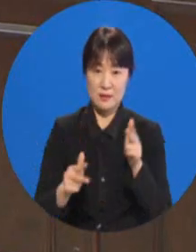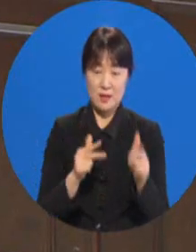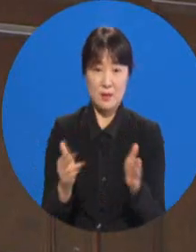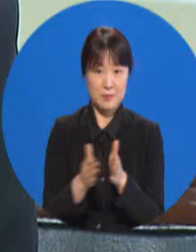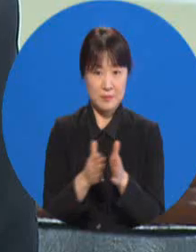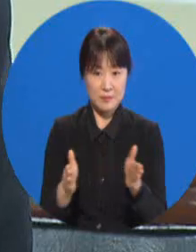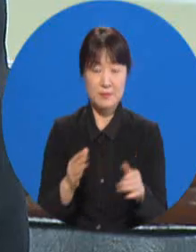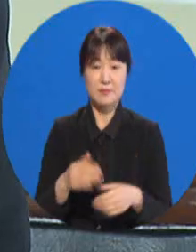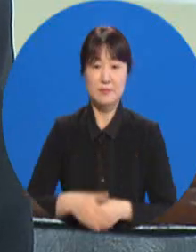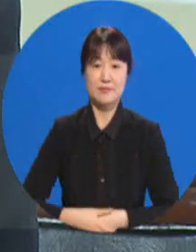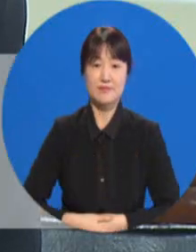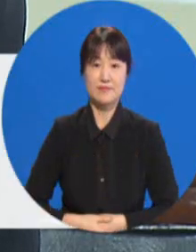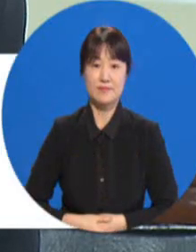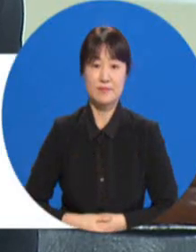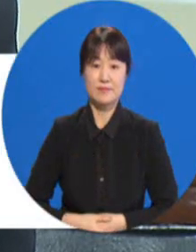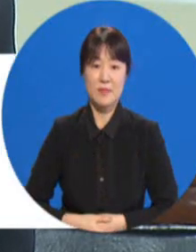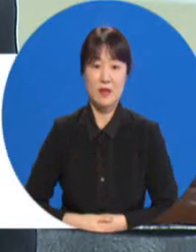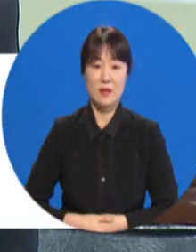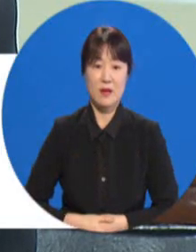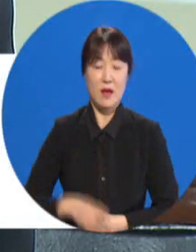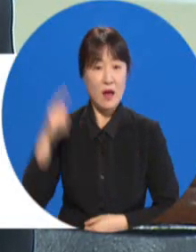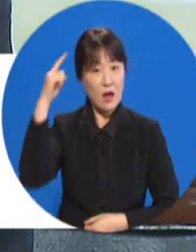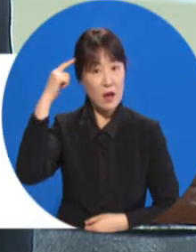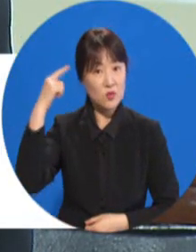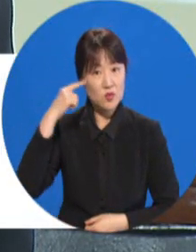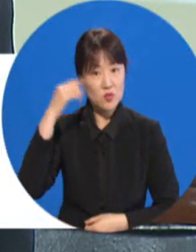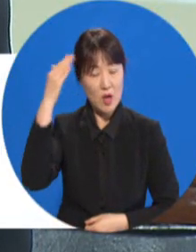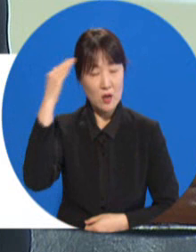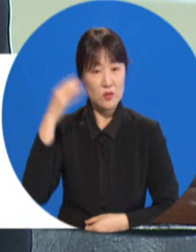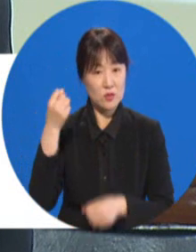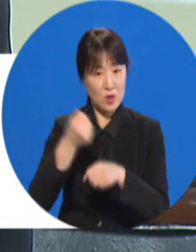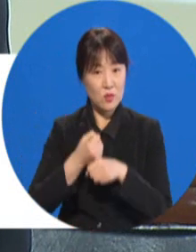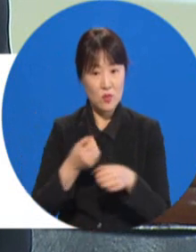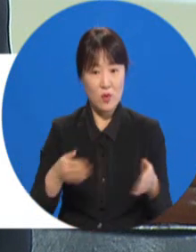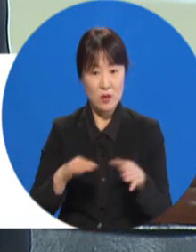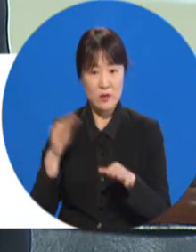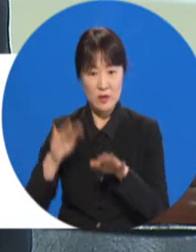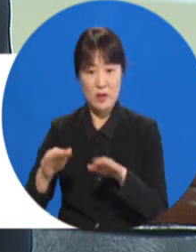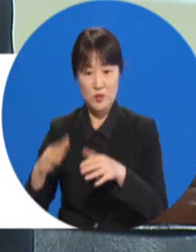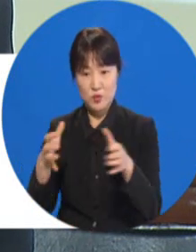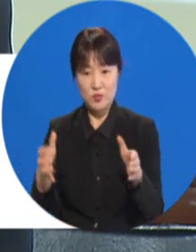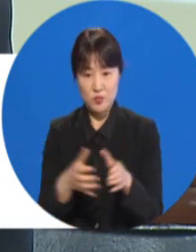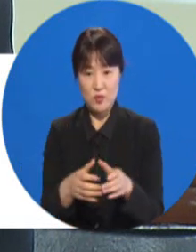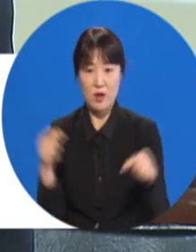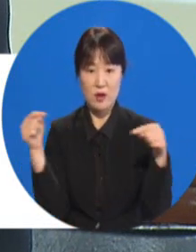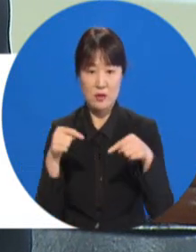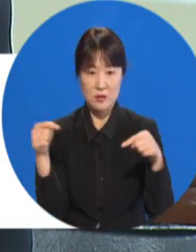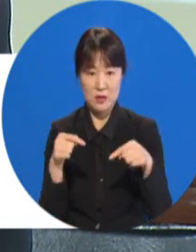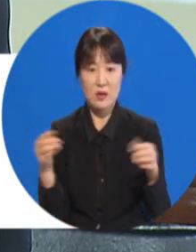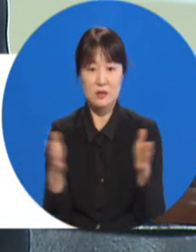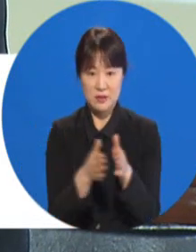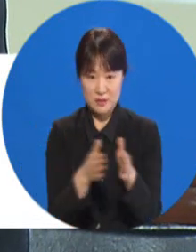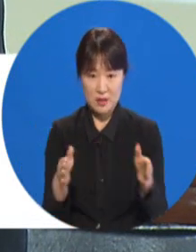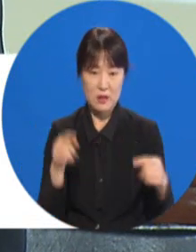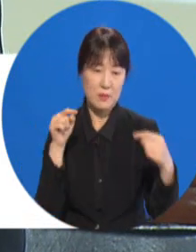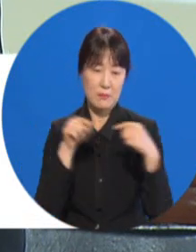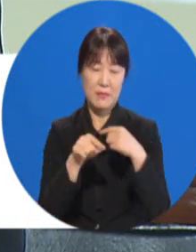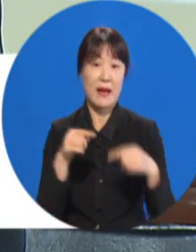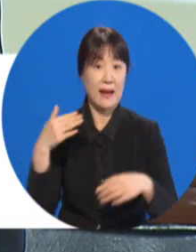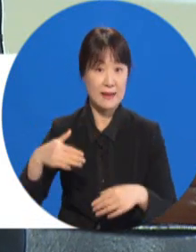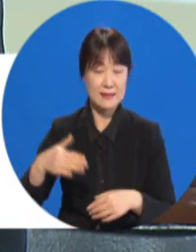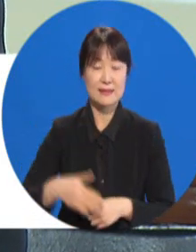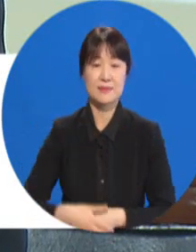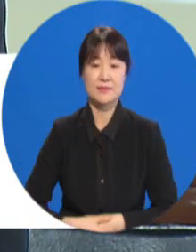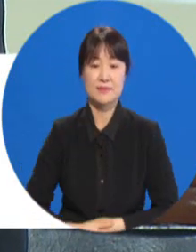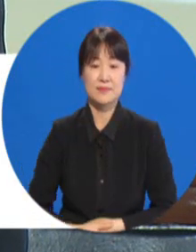것. KDI하고 저희 해수부하고 몇 가지 의견의 지금 접점을 찾지 못하고